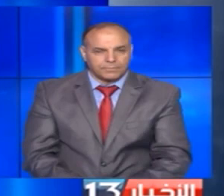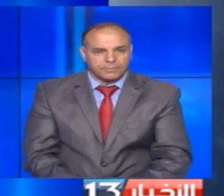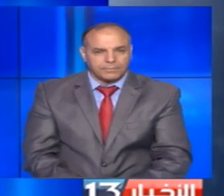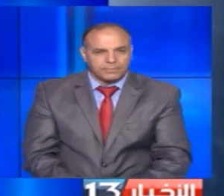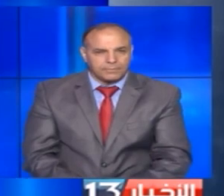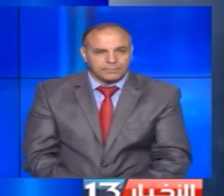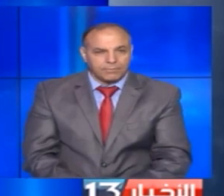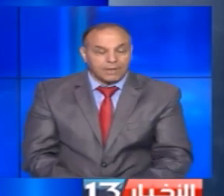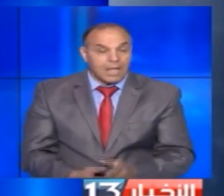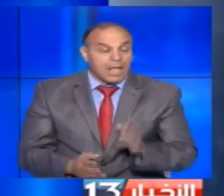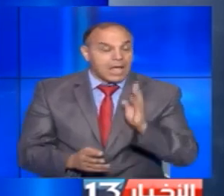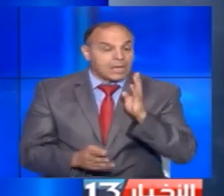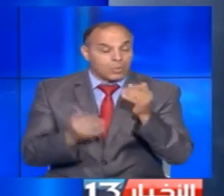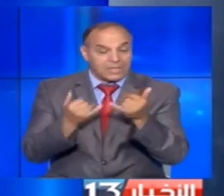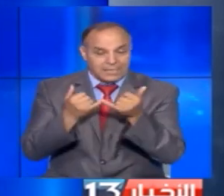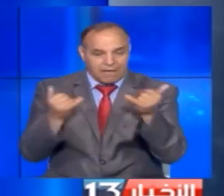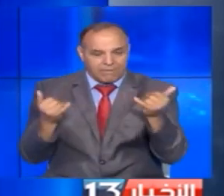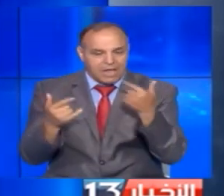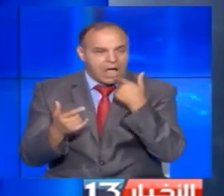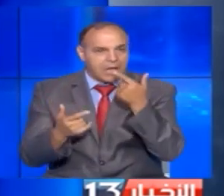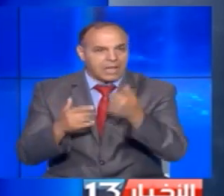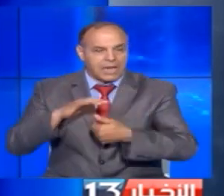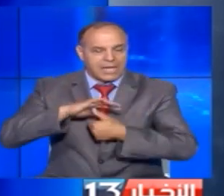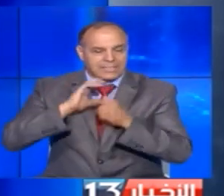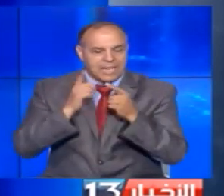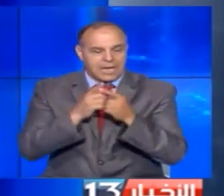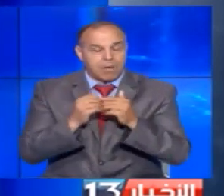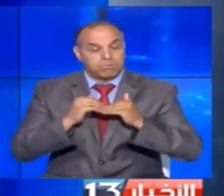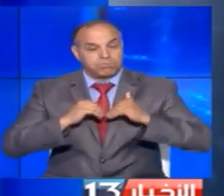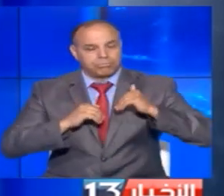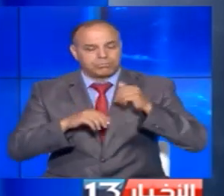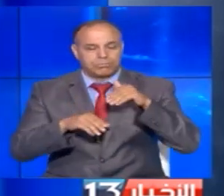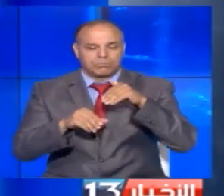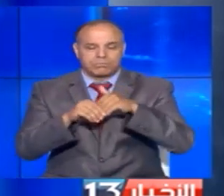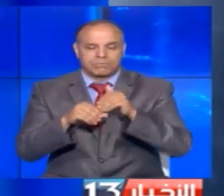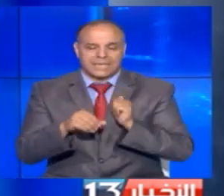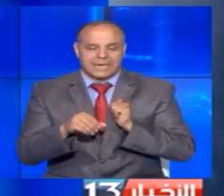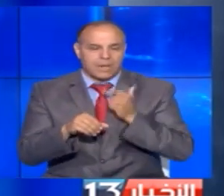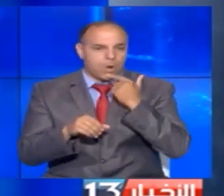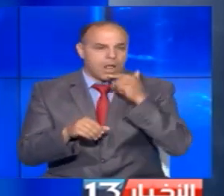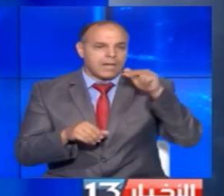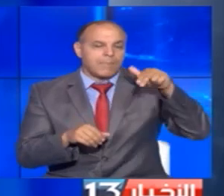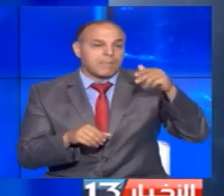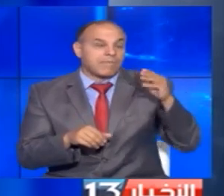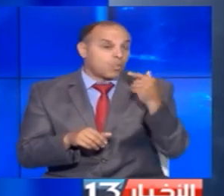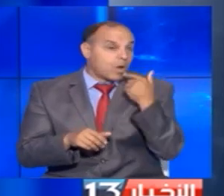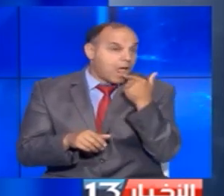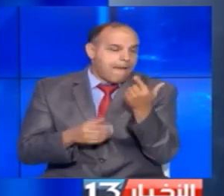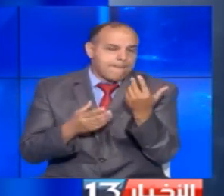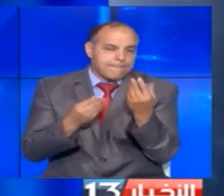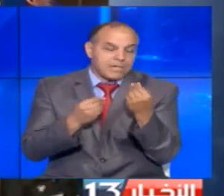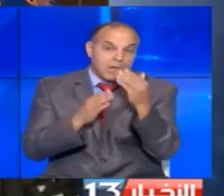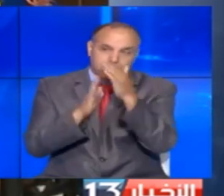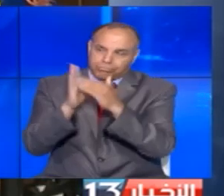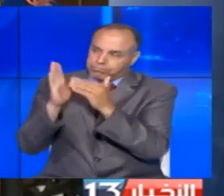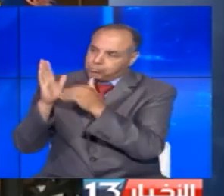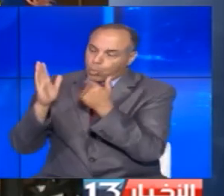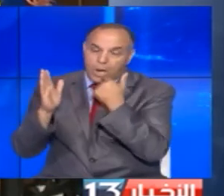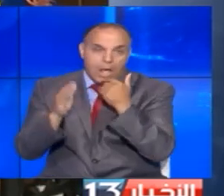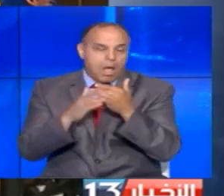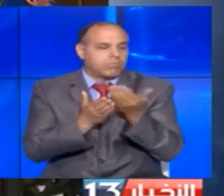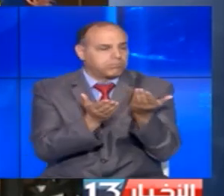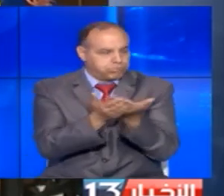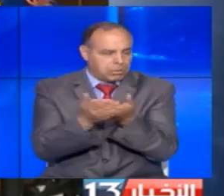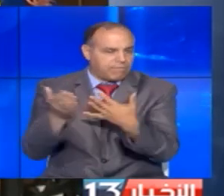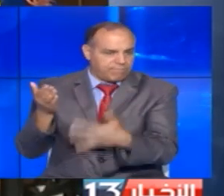وخلال ندوه صحفيه اعلن رئيس الهيئه العليا المستقله للانتخابات نبيل بوفون ان عدد القائمات التي اودعت